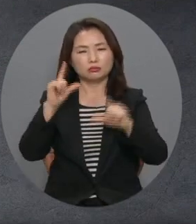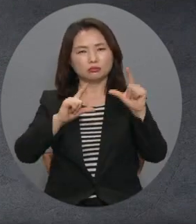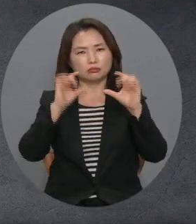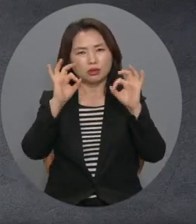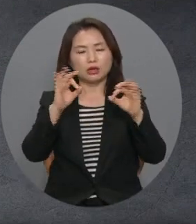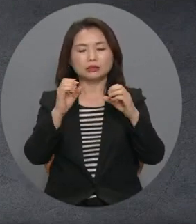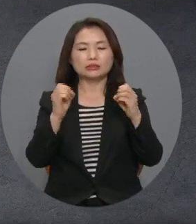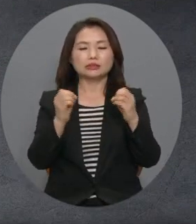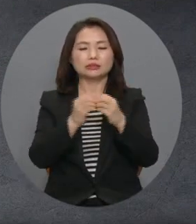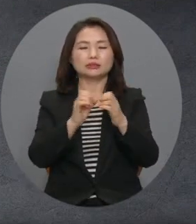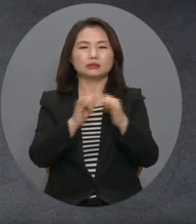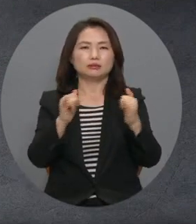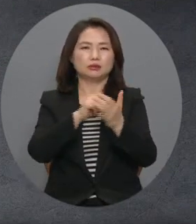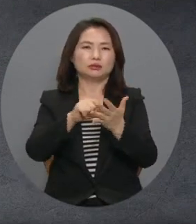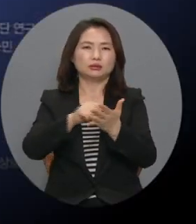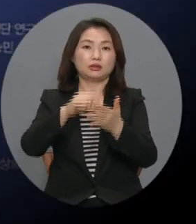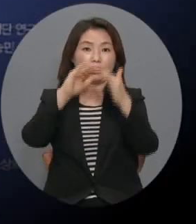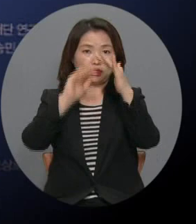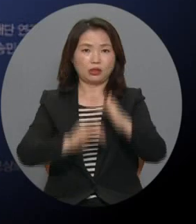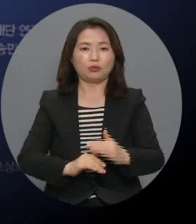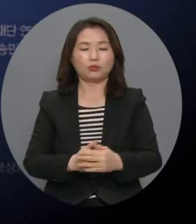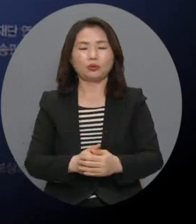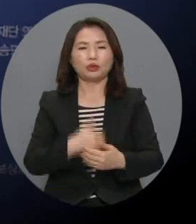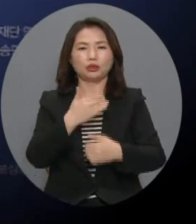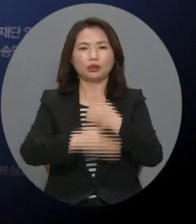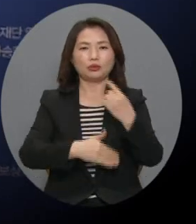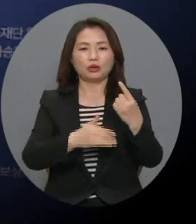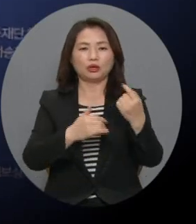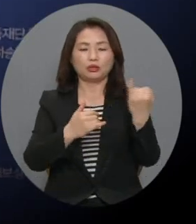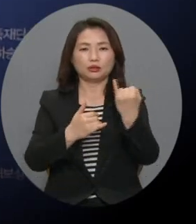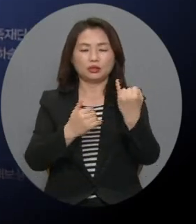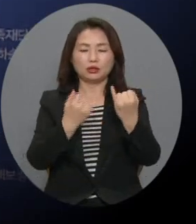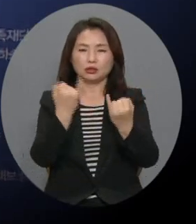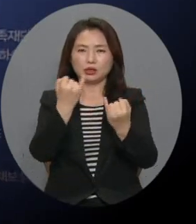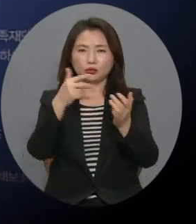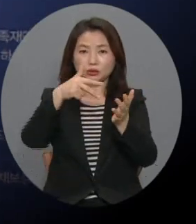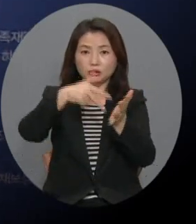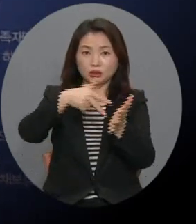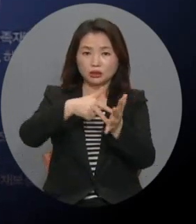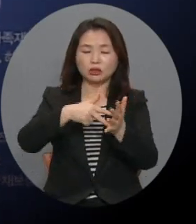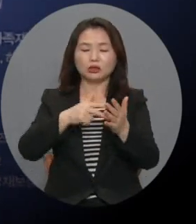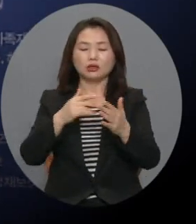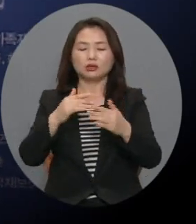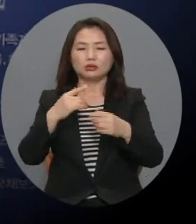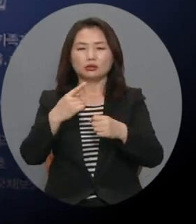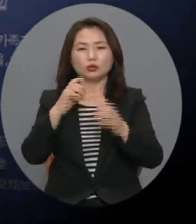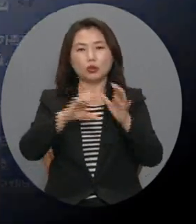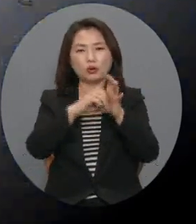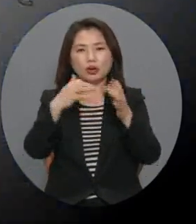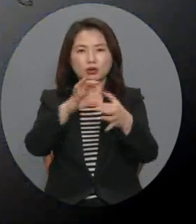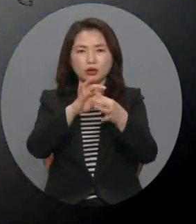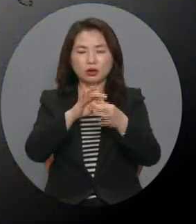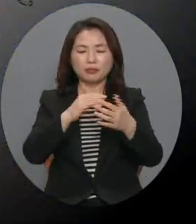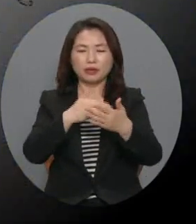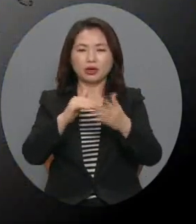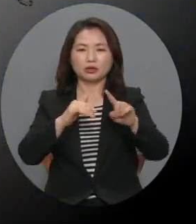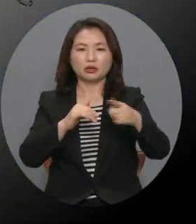한 시민의 기록입니다. 대구 여성가족재단은 코로나19 수기 117개,